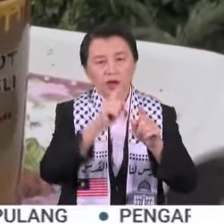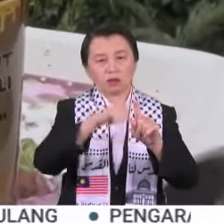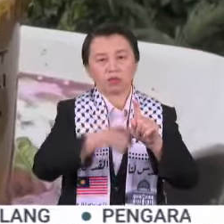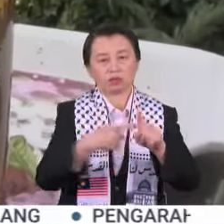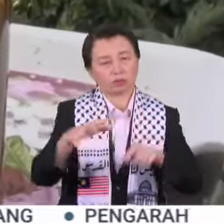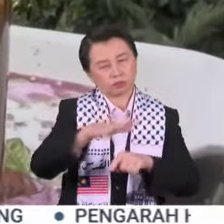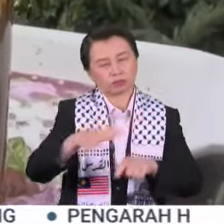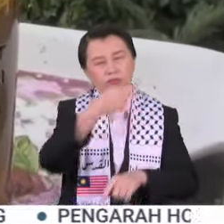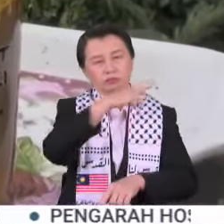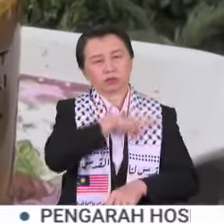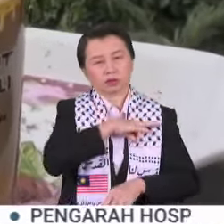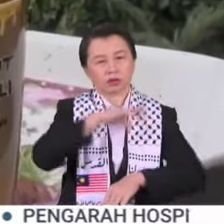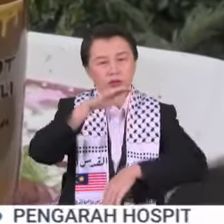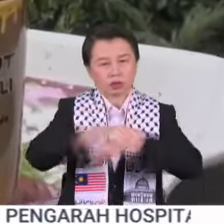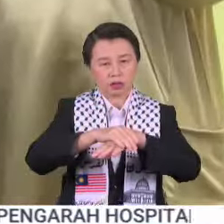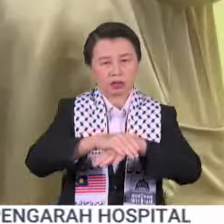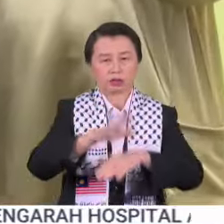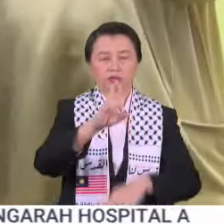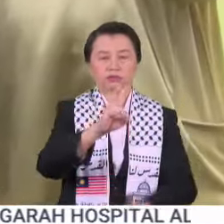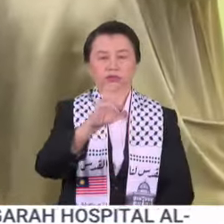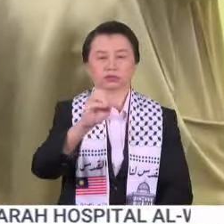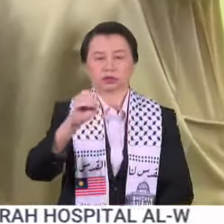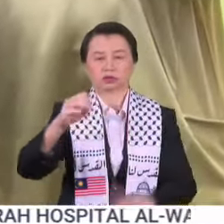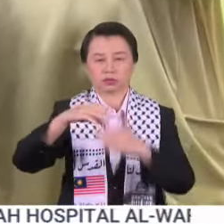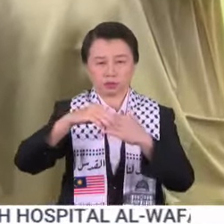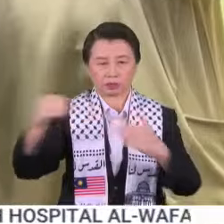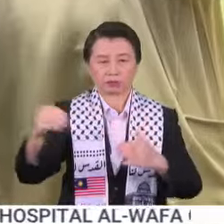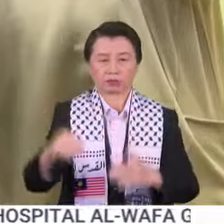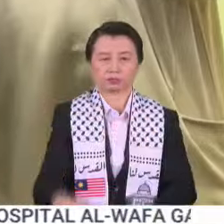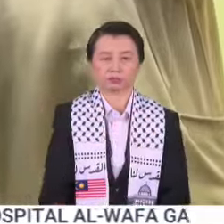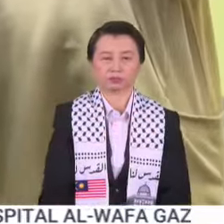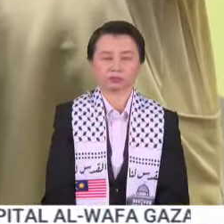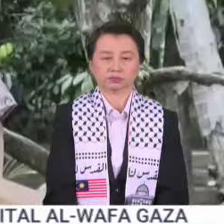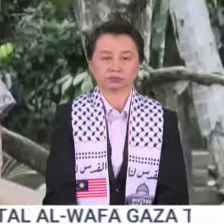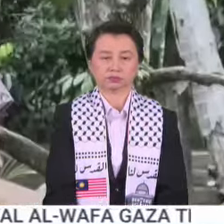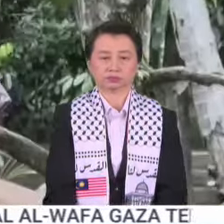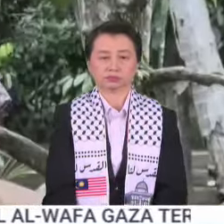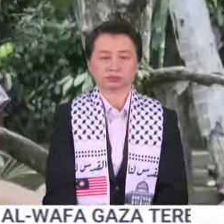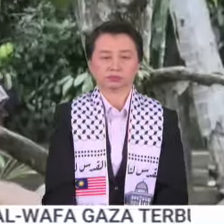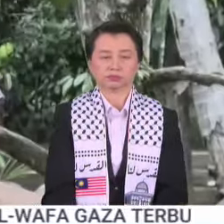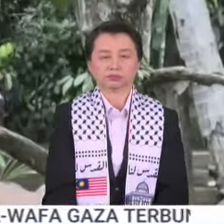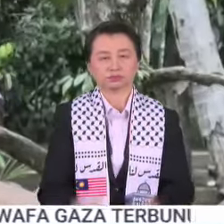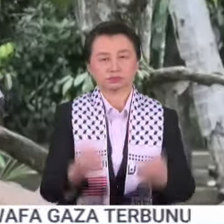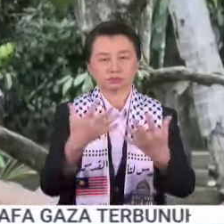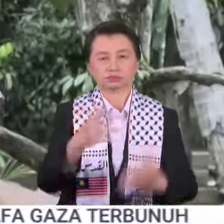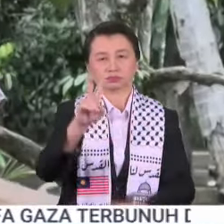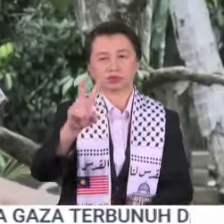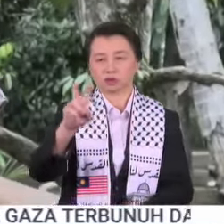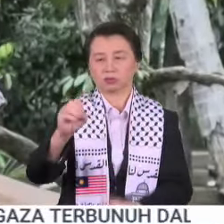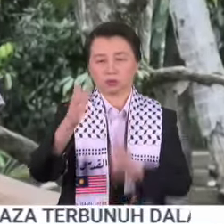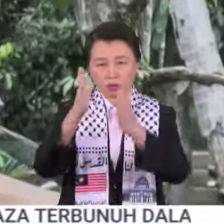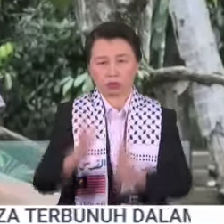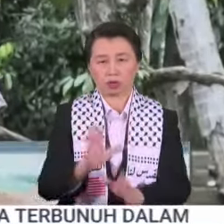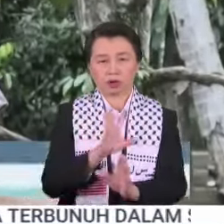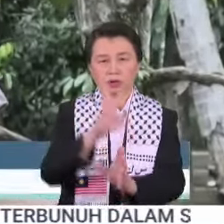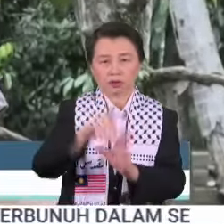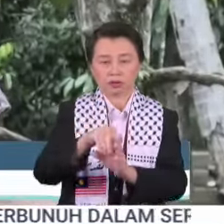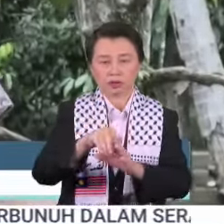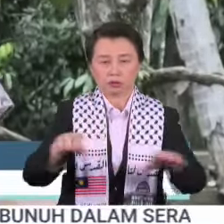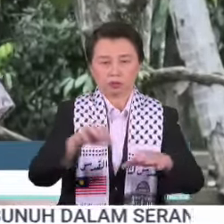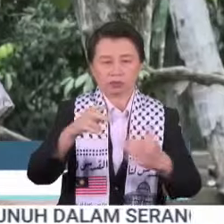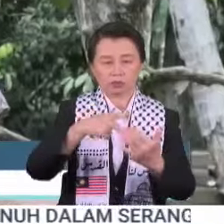dengan purata pendapatan mencecah hampir RM700. seramai 20 orang yang terlibat